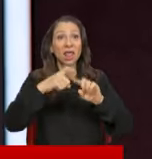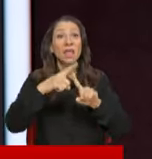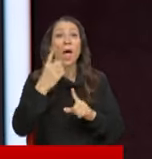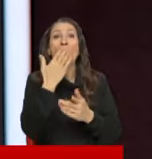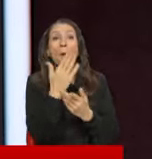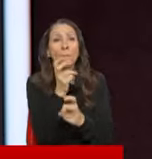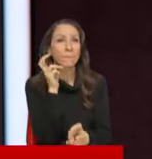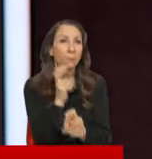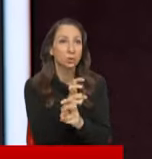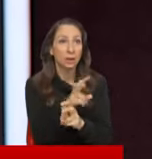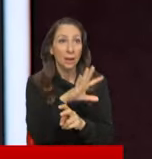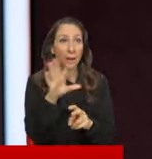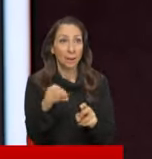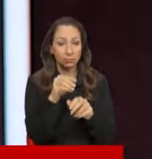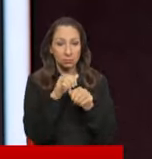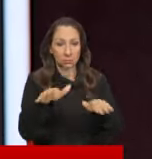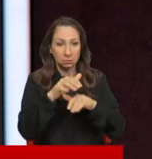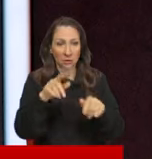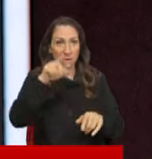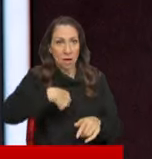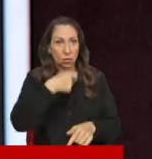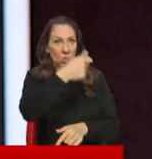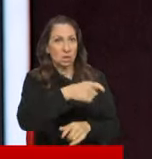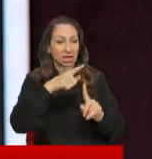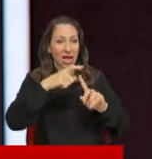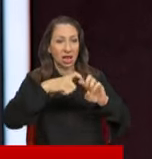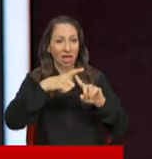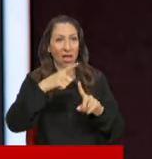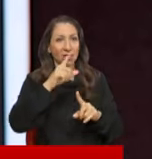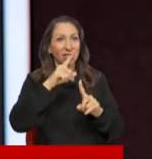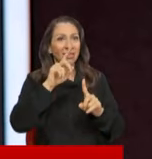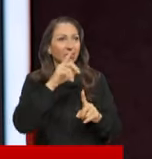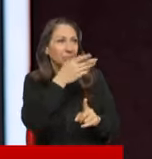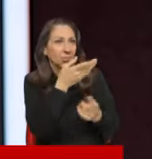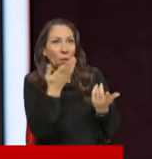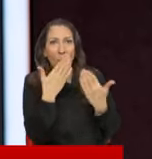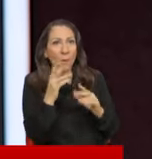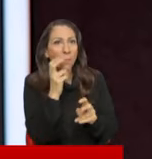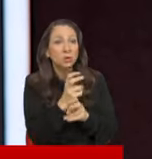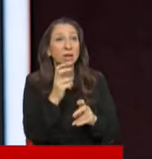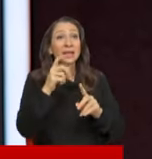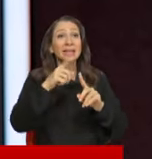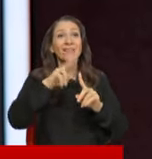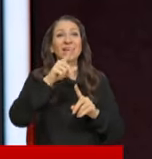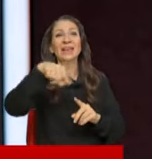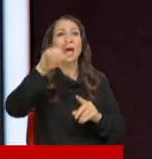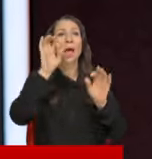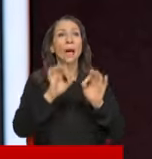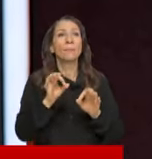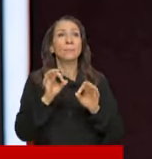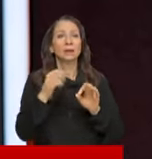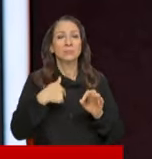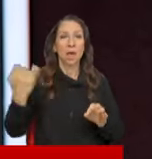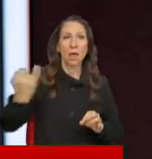yokuz hepimizin vergileriyle yayın yapan TRT televizyonunda hiç yokuz medyanın önemli bir bölümü de sürekli